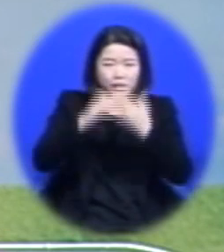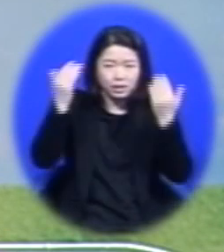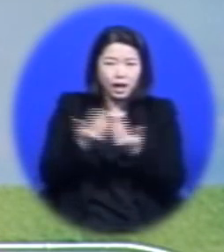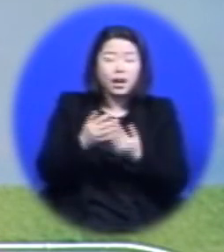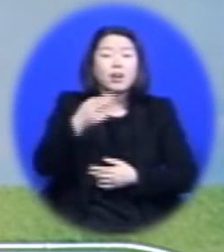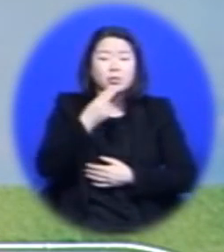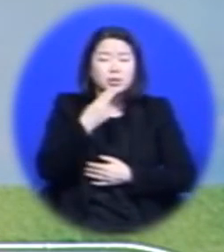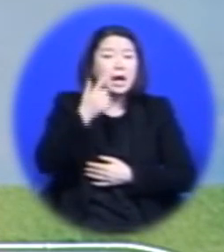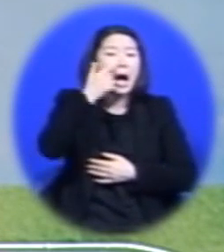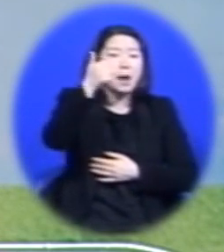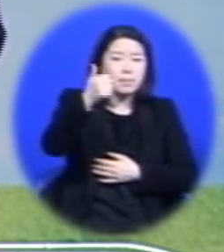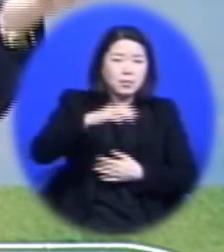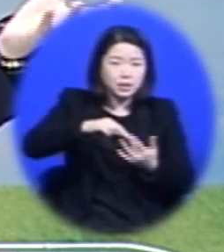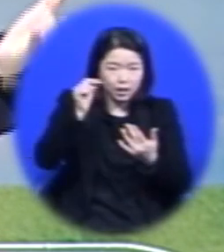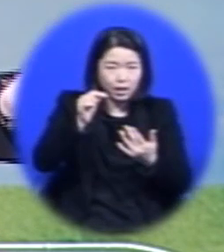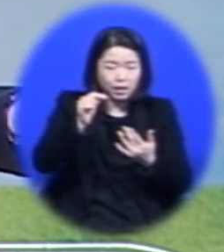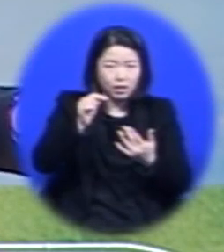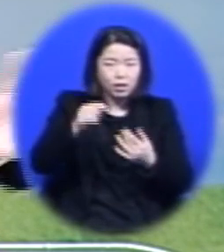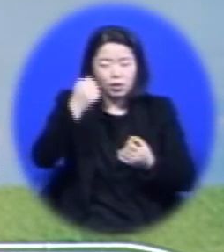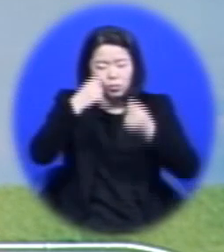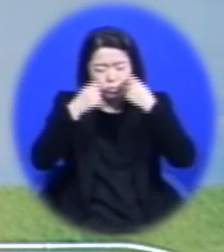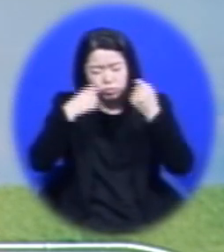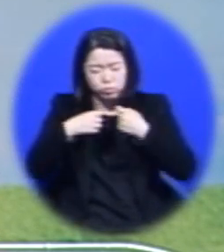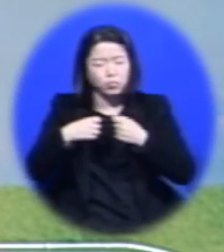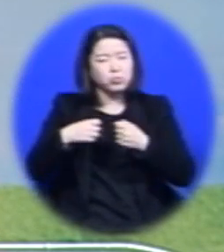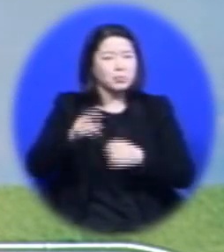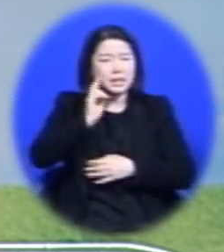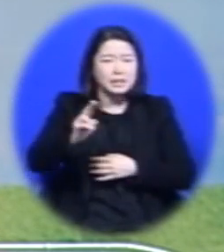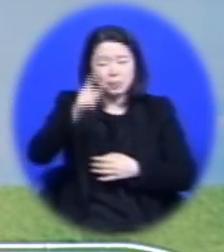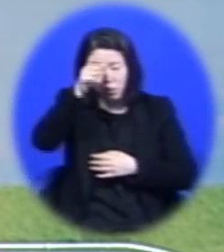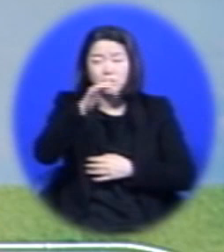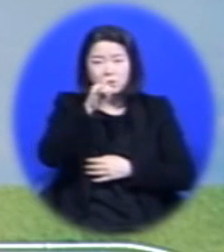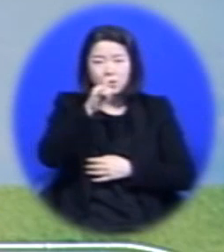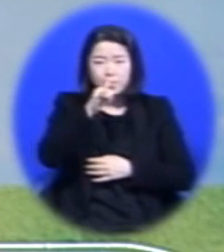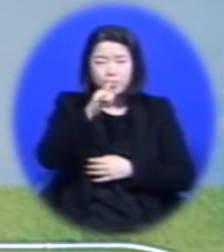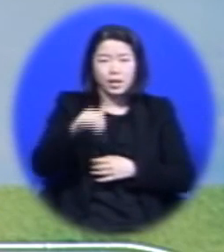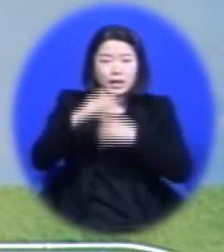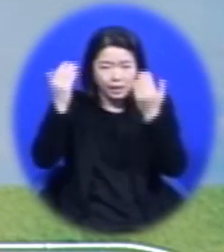아버지만 택하라 그럼 마이어는 막 울고불고 난리를 칠 수도 있어요 사실은 다 얻은 건데도